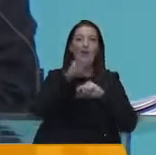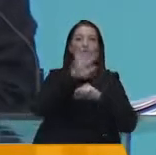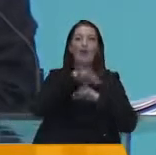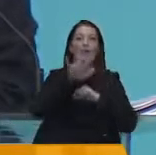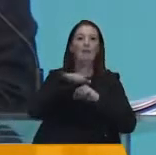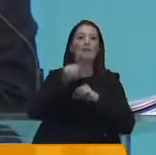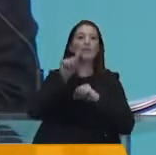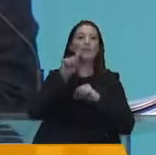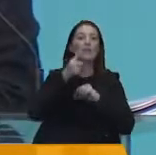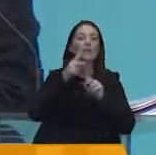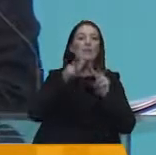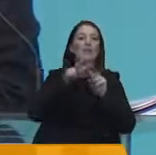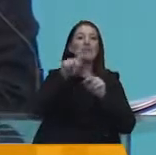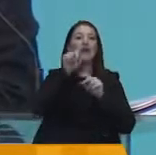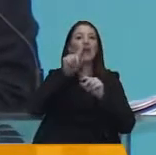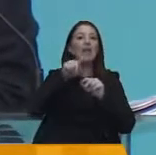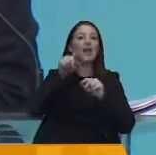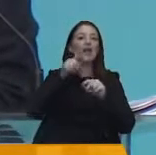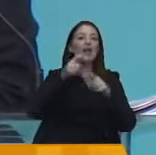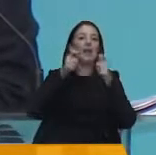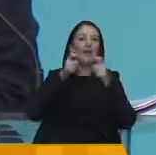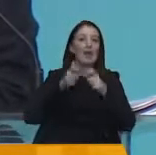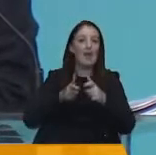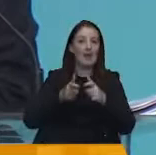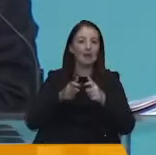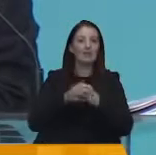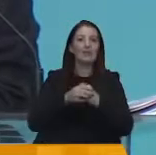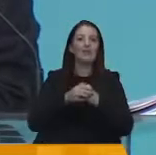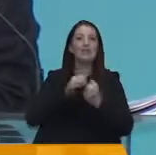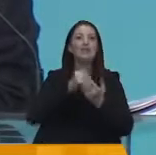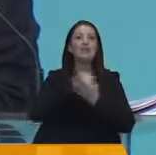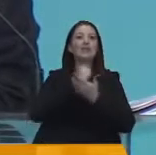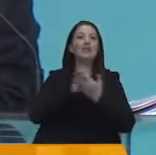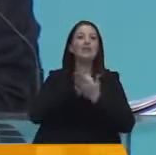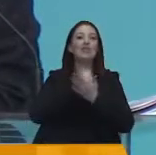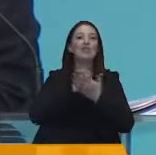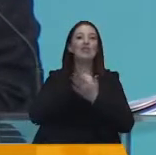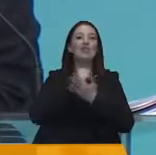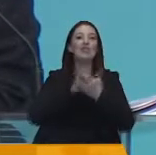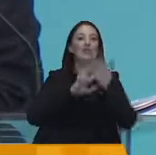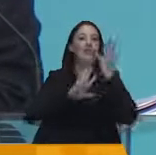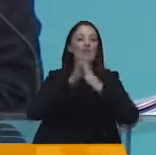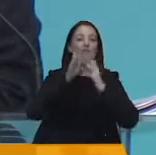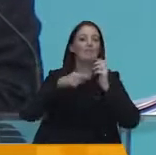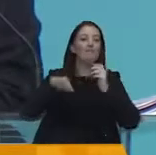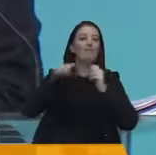55 bin metrekarelik alan yeşil alan olarak